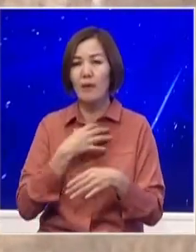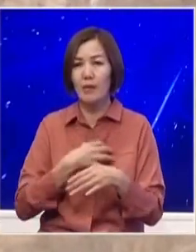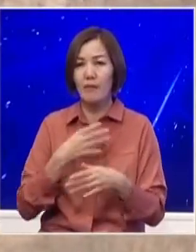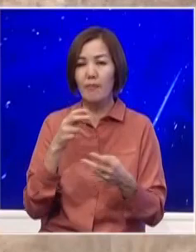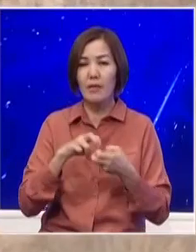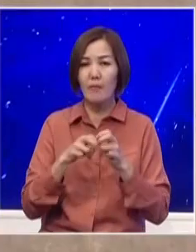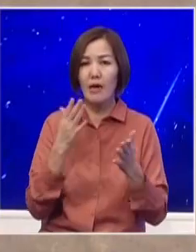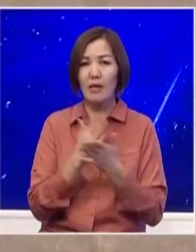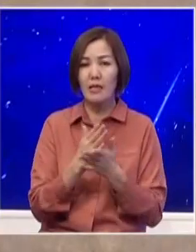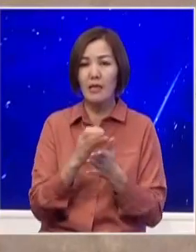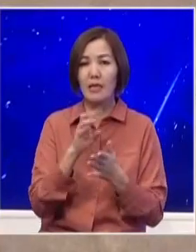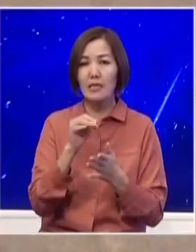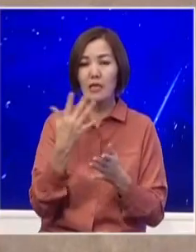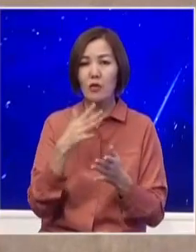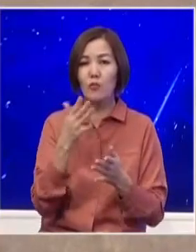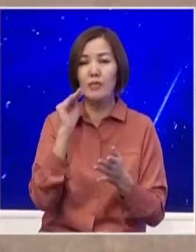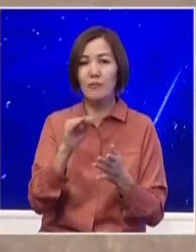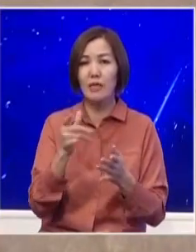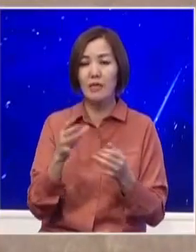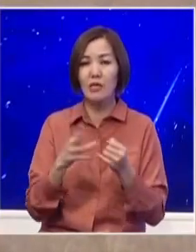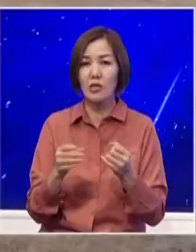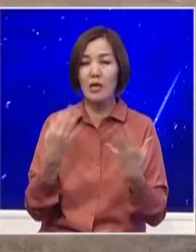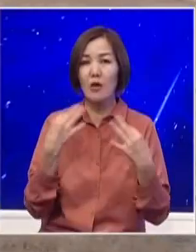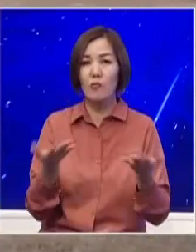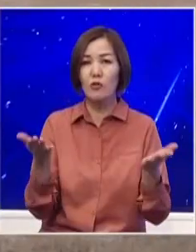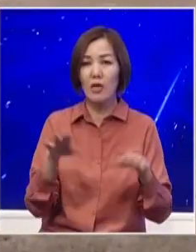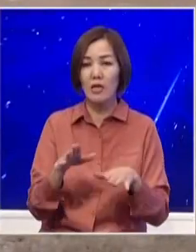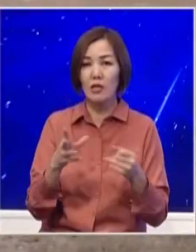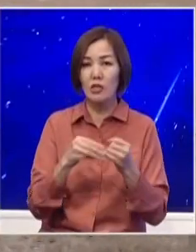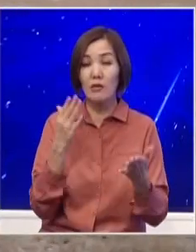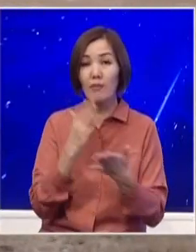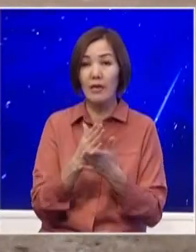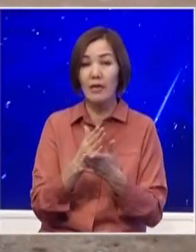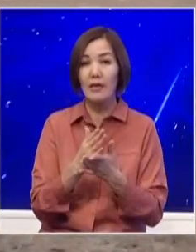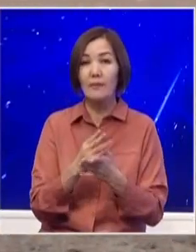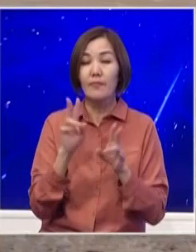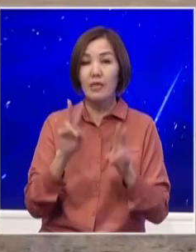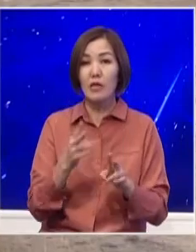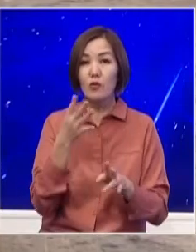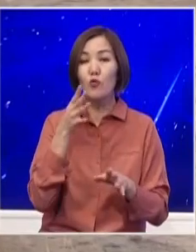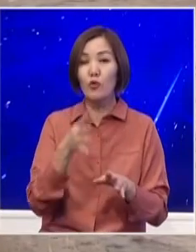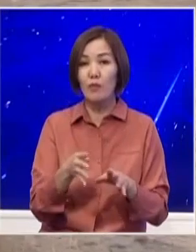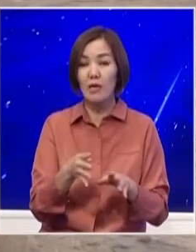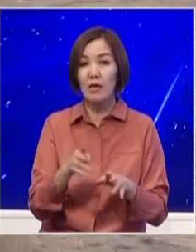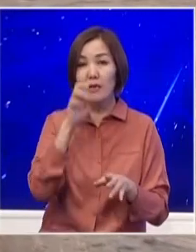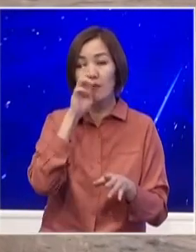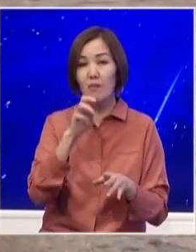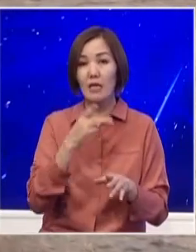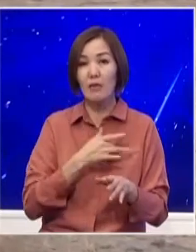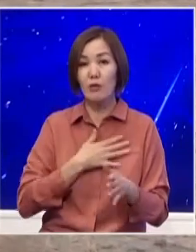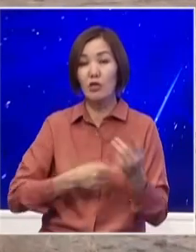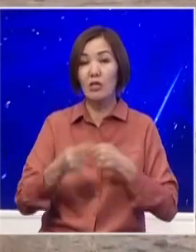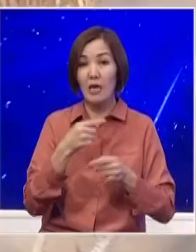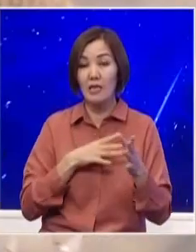жылы Ескелді ауданы бойынша 55 мың гектарға жоқ пайдаланылмайтын жер анықталды. Олардың тек 4 мыңы ғана мемлекет меншігіне